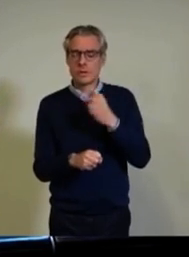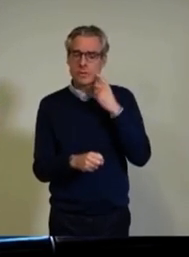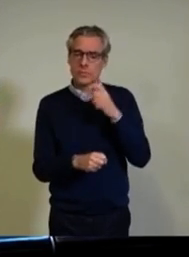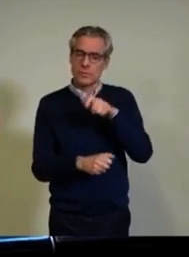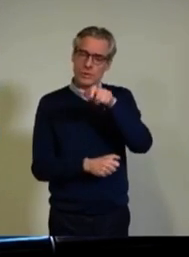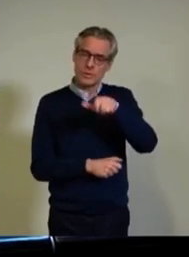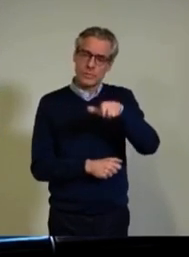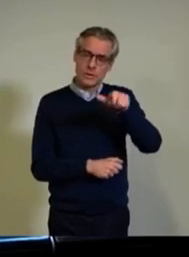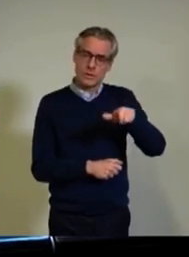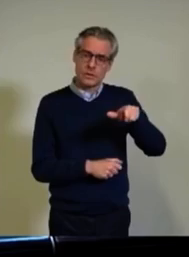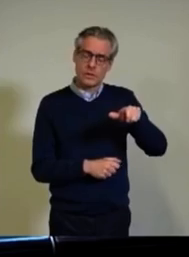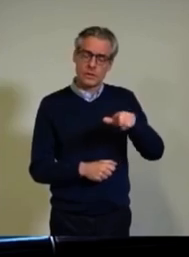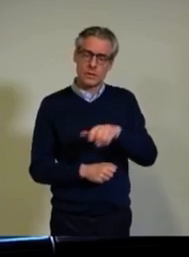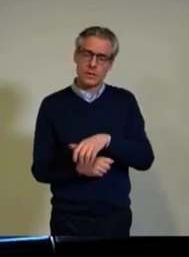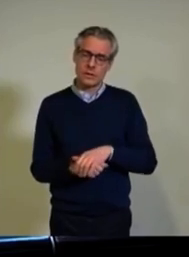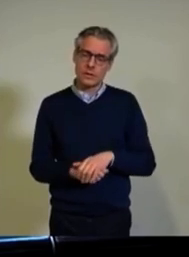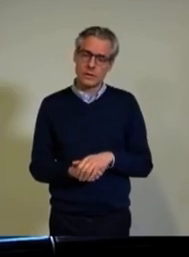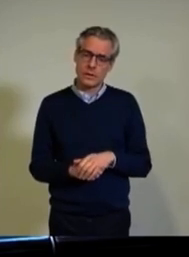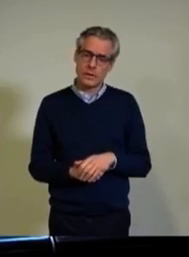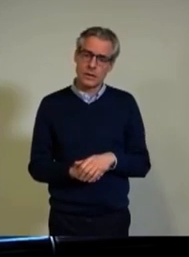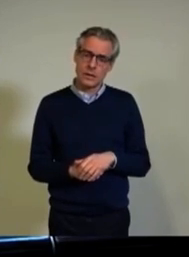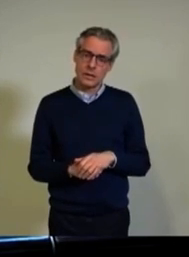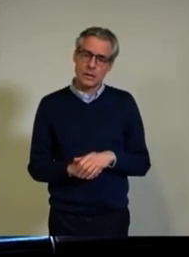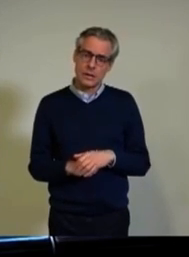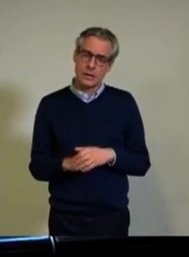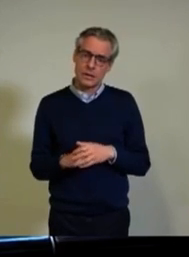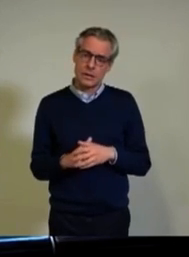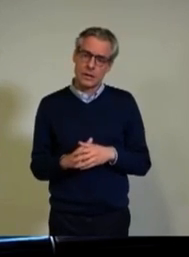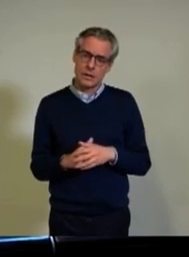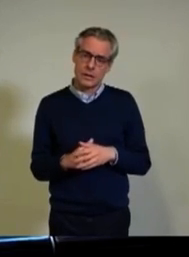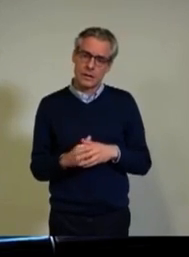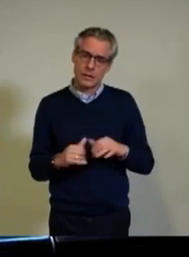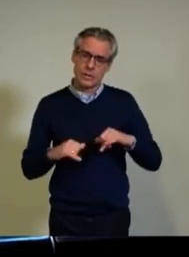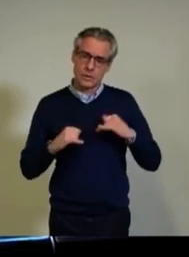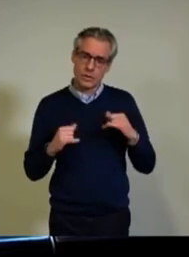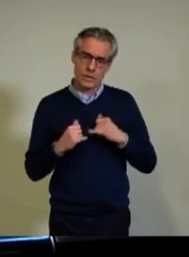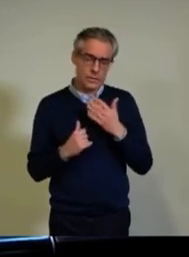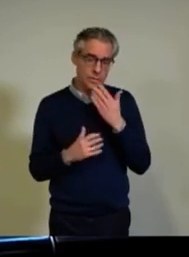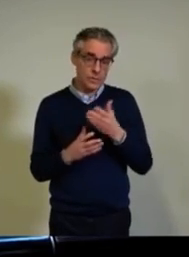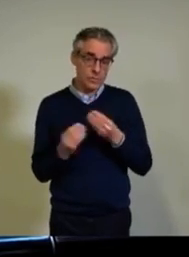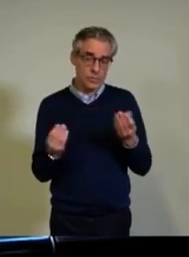considération et en attache la jeunesse. Voilà.